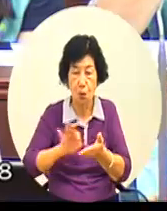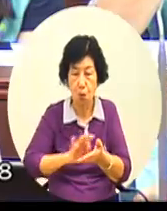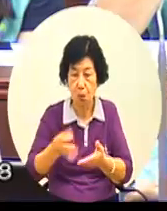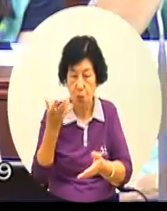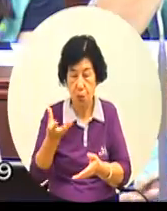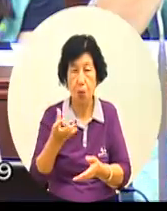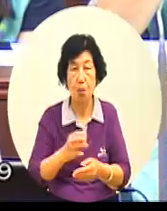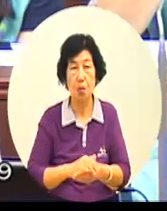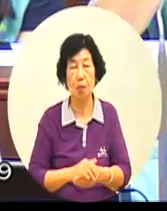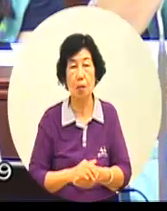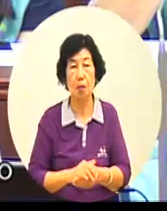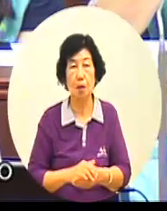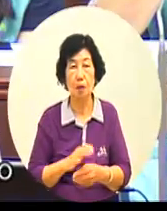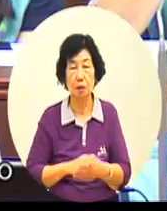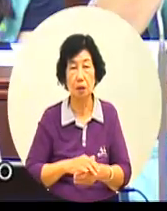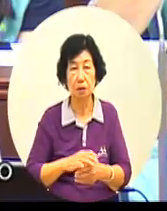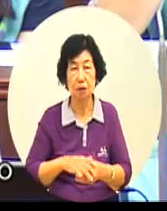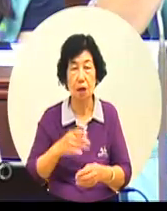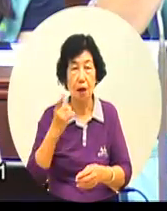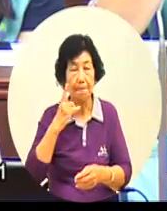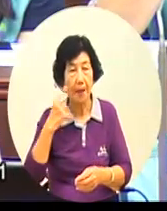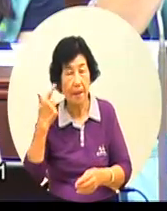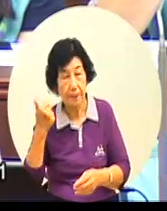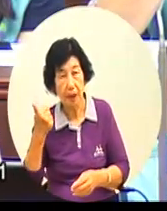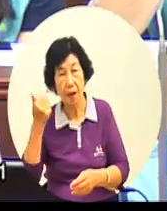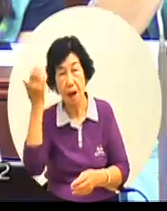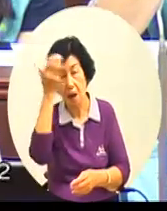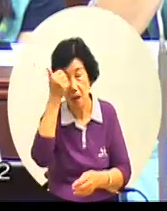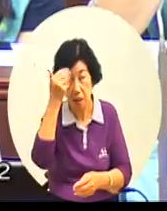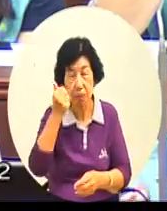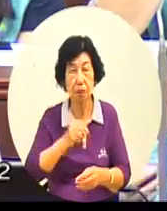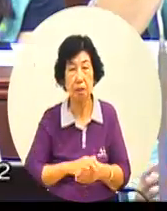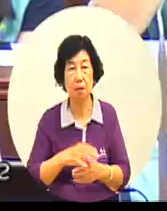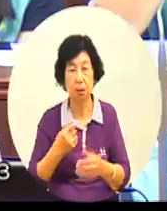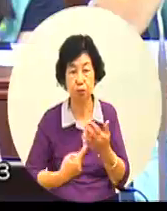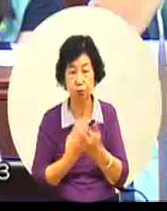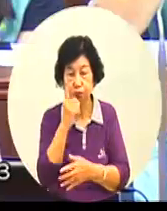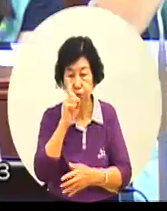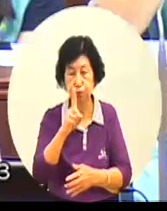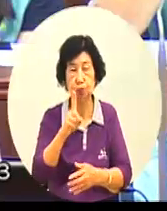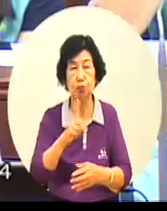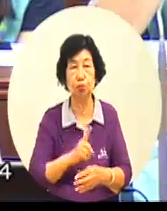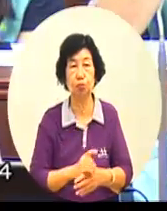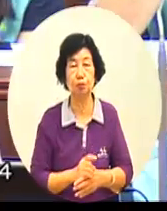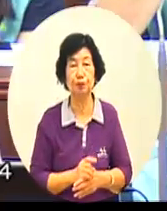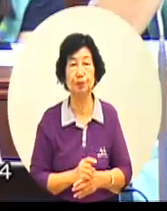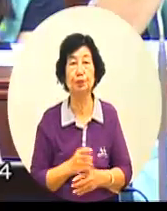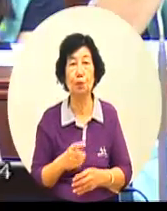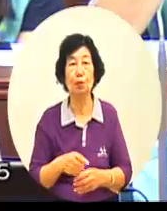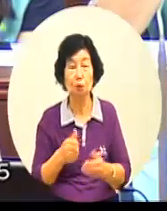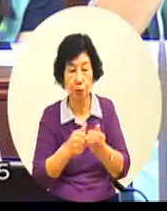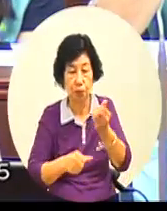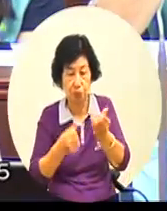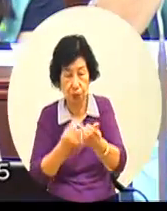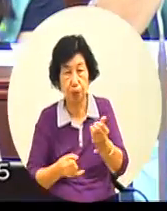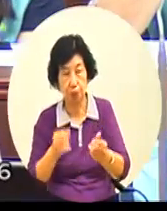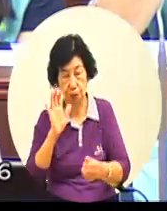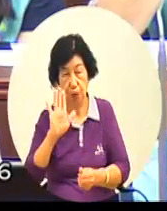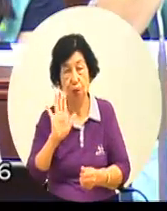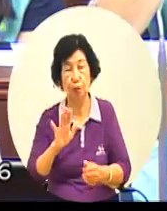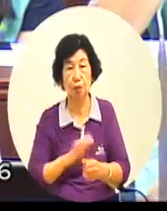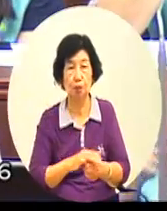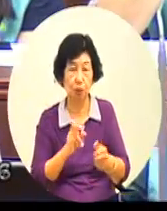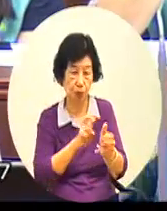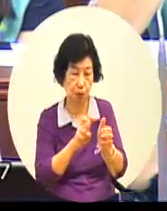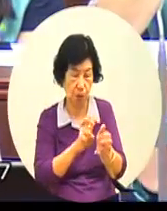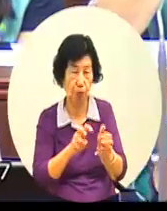有老父老母，或者是说他虽然单身，但是他可能自己是有孩子的，这样的部分的照顾支